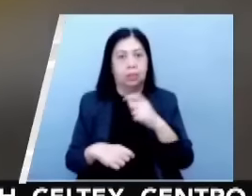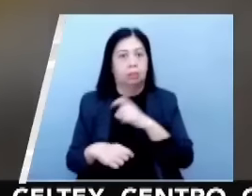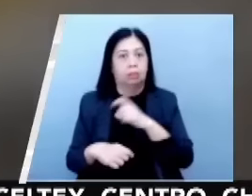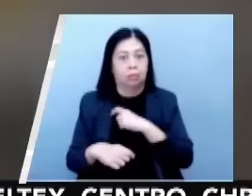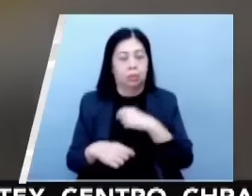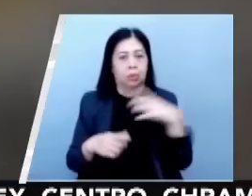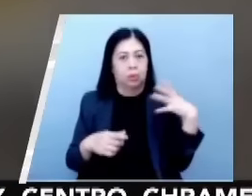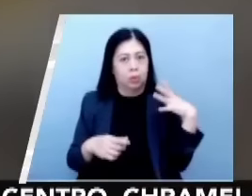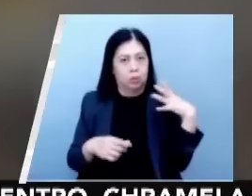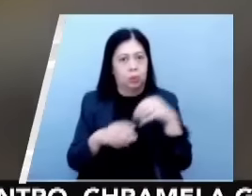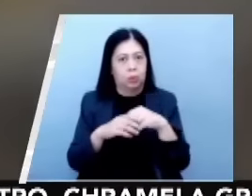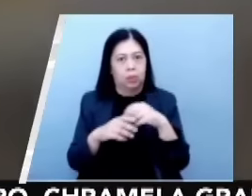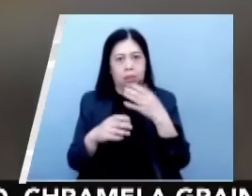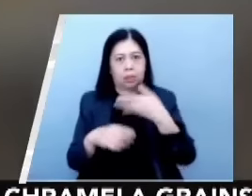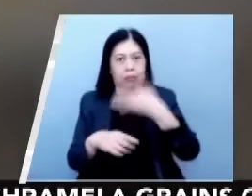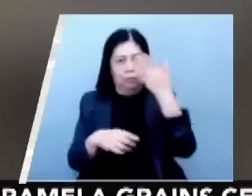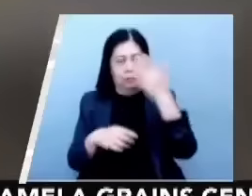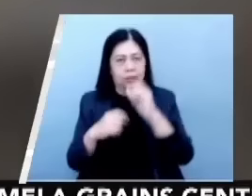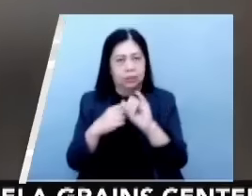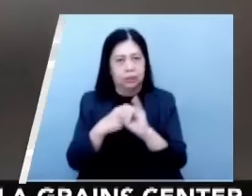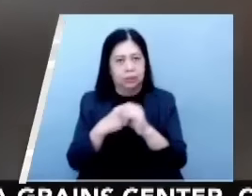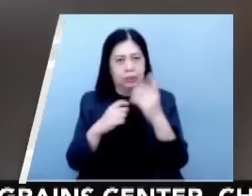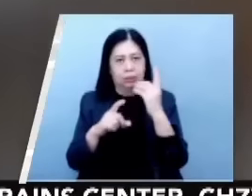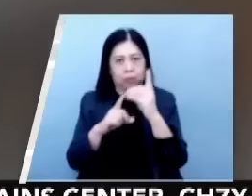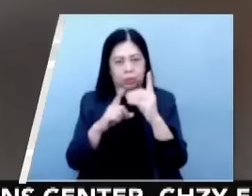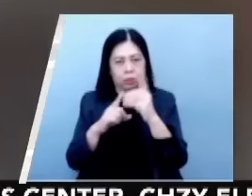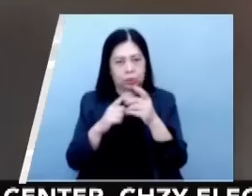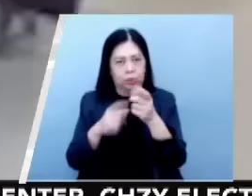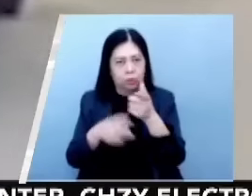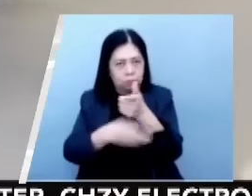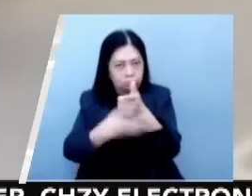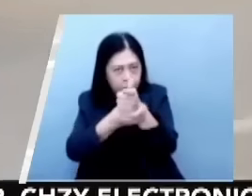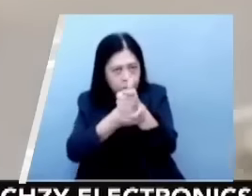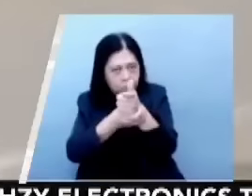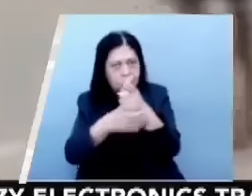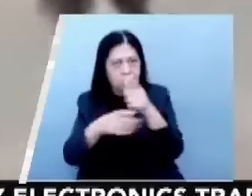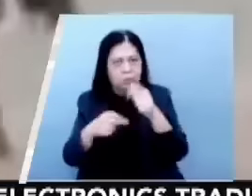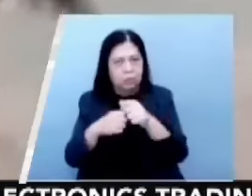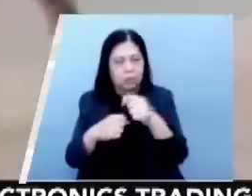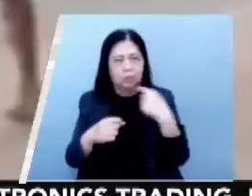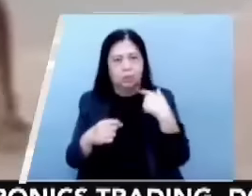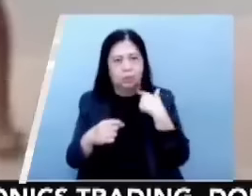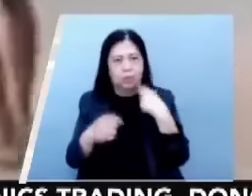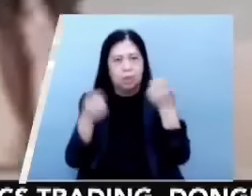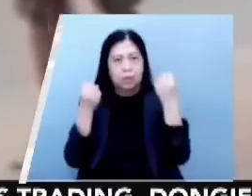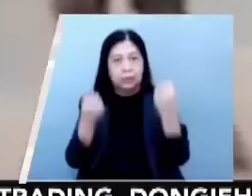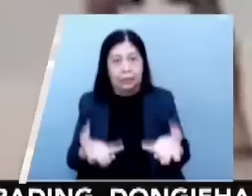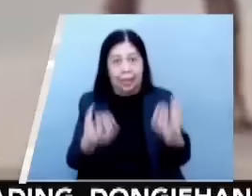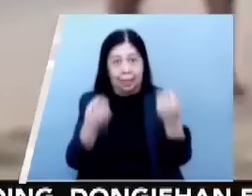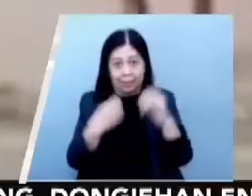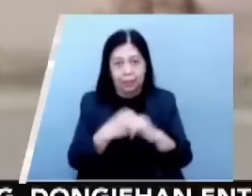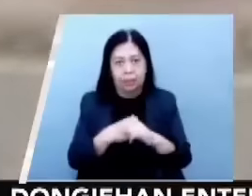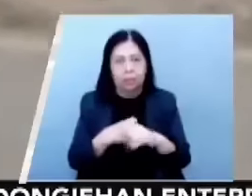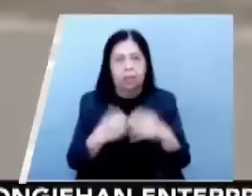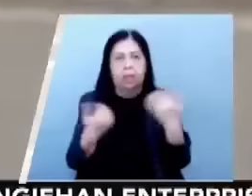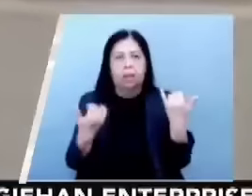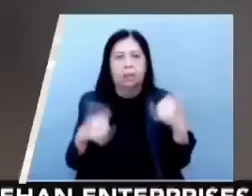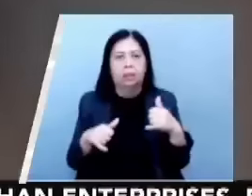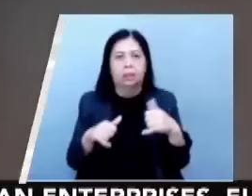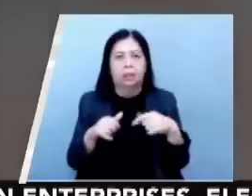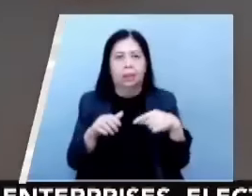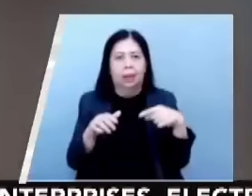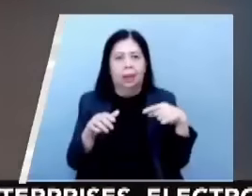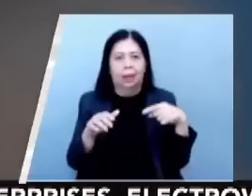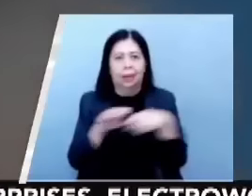ng jeep at tinututukan ng baril ang hold-upper. Pero sa dami nila, nagawa pa silang malusutan ang hold-upper.